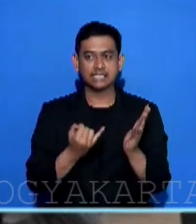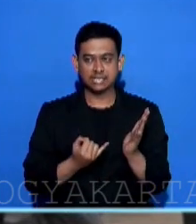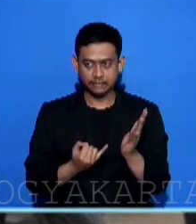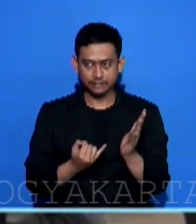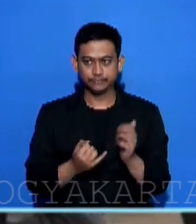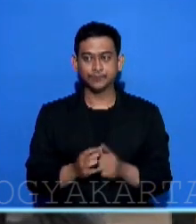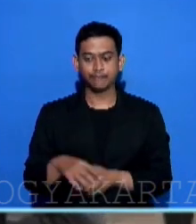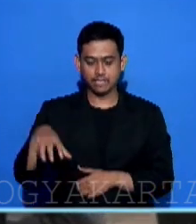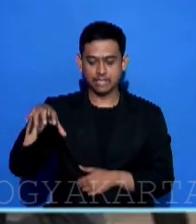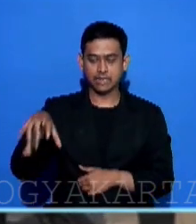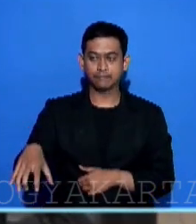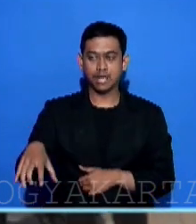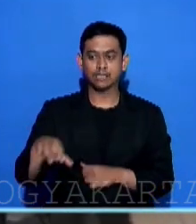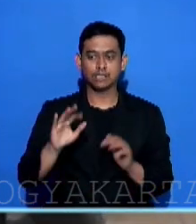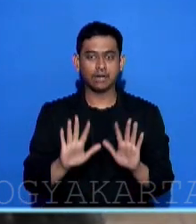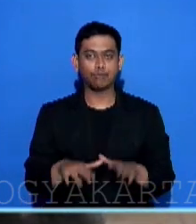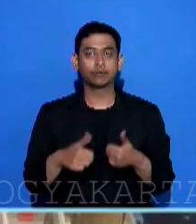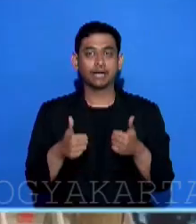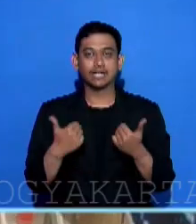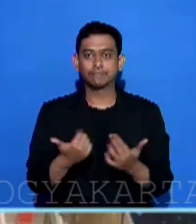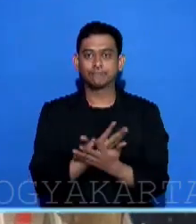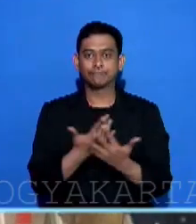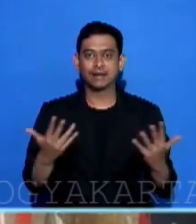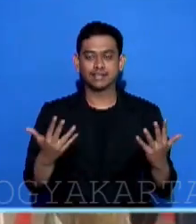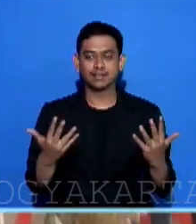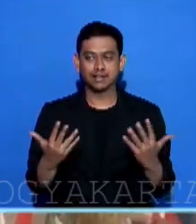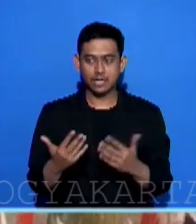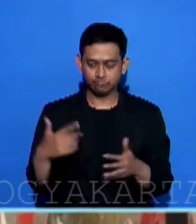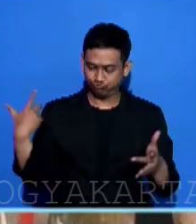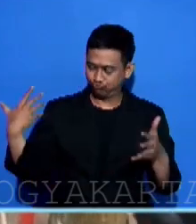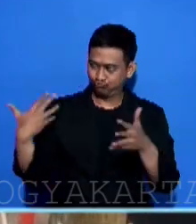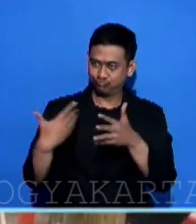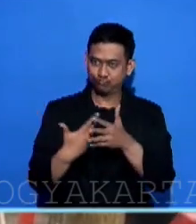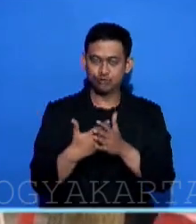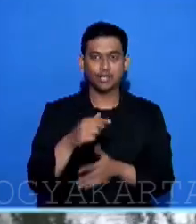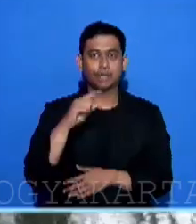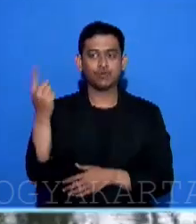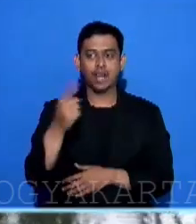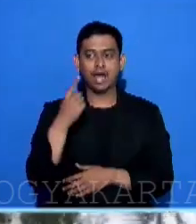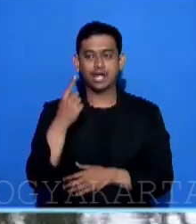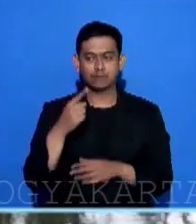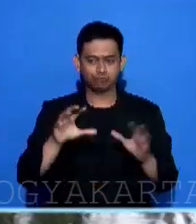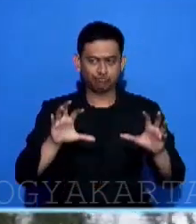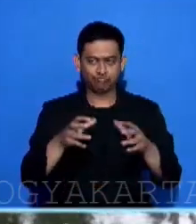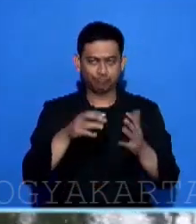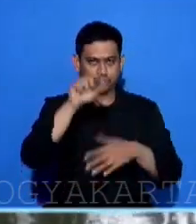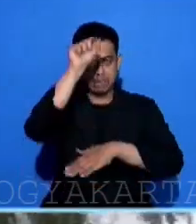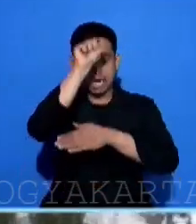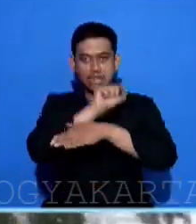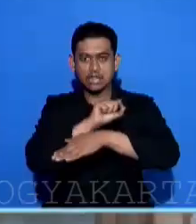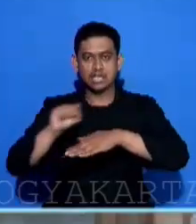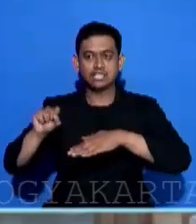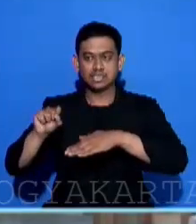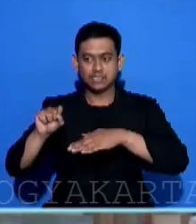wadah penghasilan masyarakat sini gitu selama 5 bulan lebih Himpunan Mahasiswa jurusan arsitek astabrata